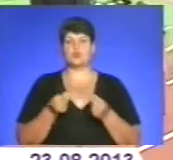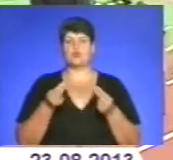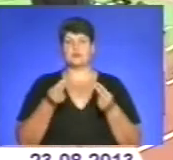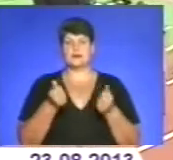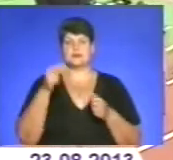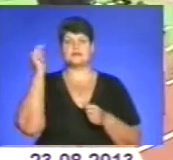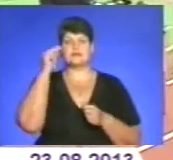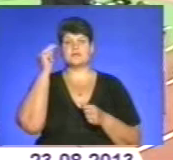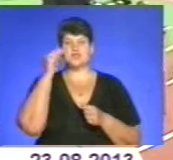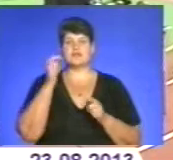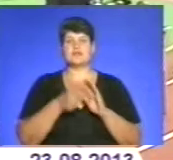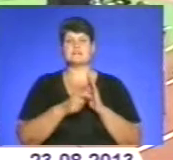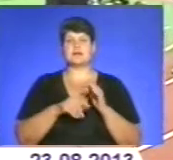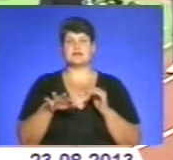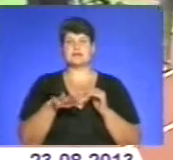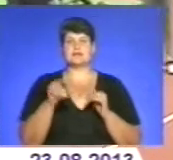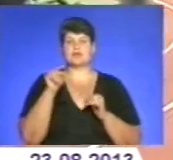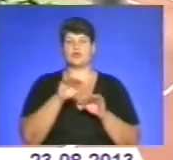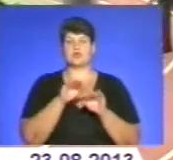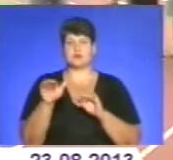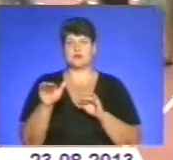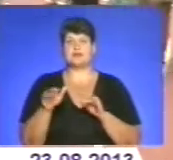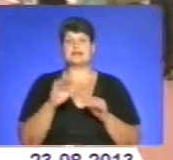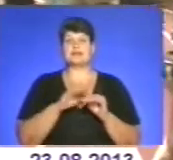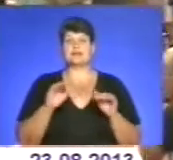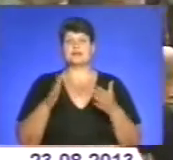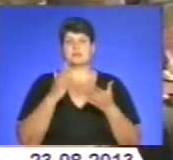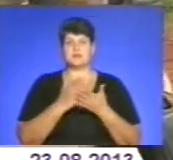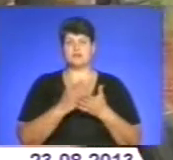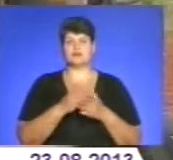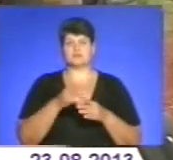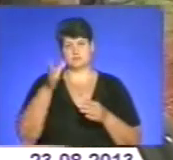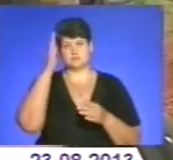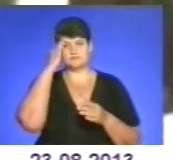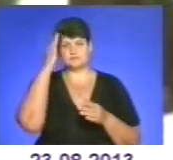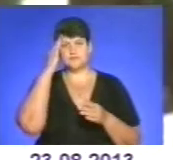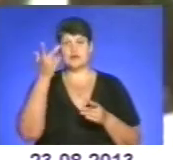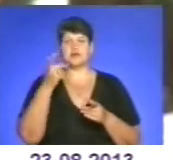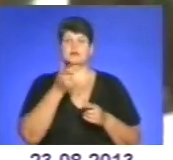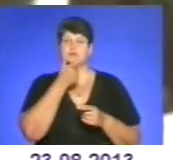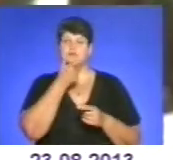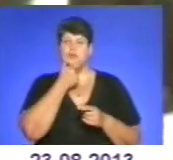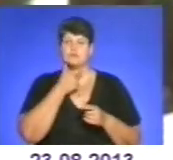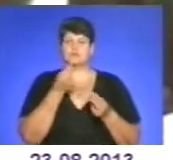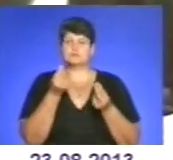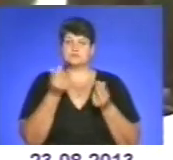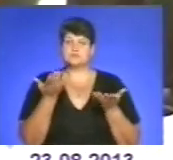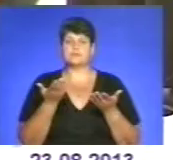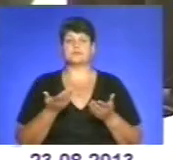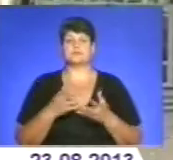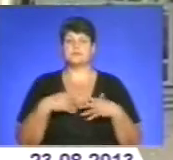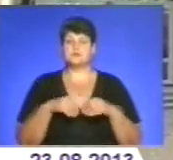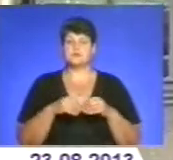у закладах такого рівня. Відтак, для дітей, які мають неабиякі інтелектуальні здібності та при цьому скромну фінансову ситуацію у сім'ї,